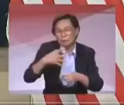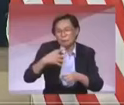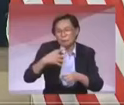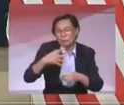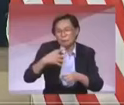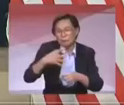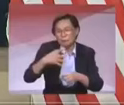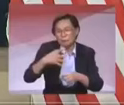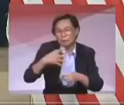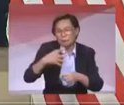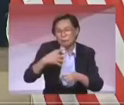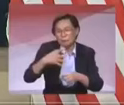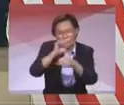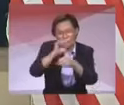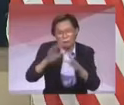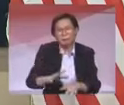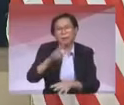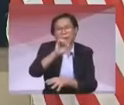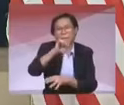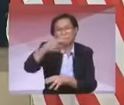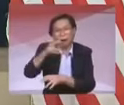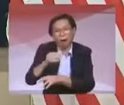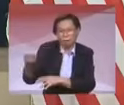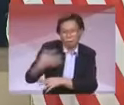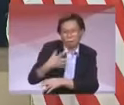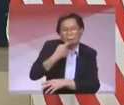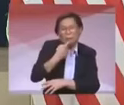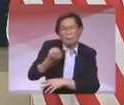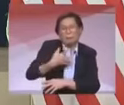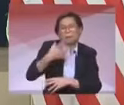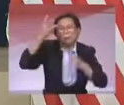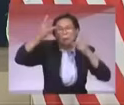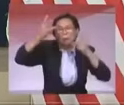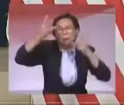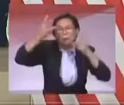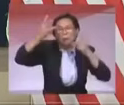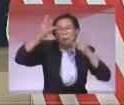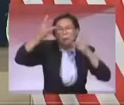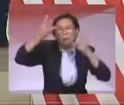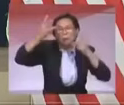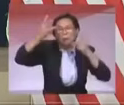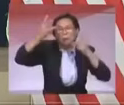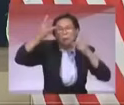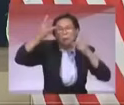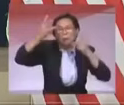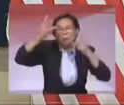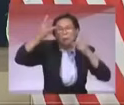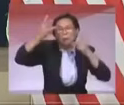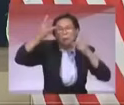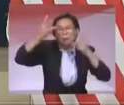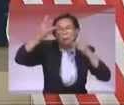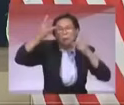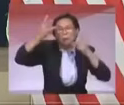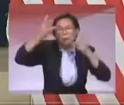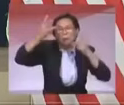official express concern untuk bertugas di PRK Batu Sapi nanti. To work at Batu